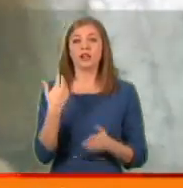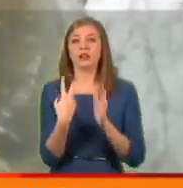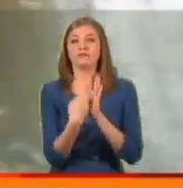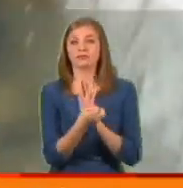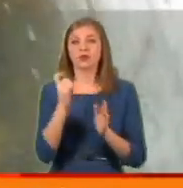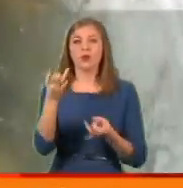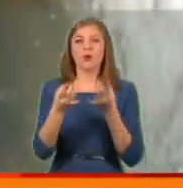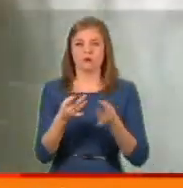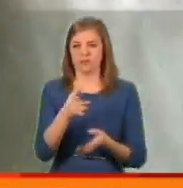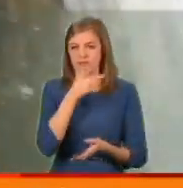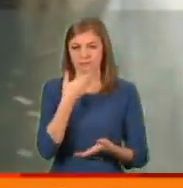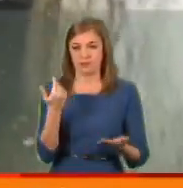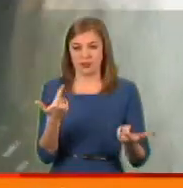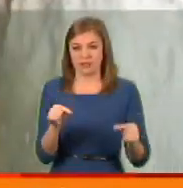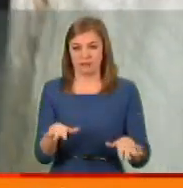обстрілів.